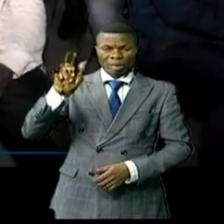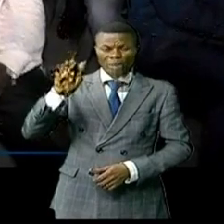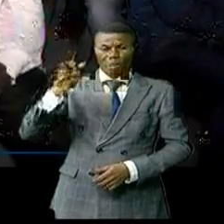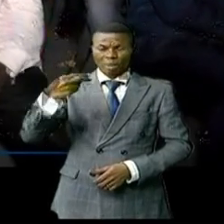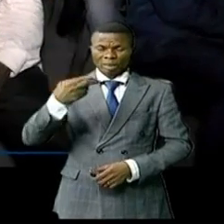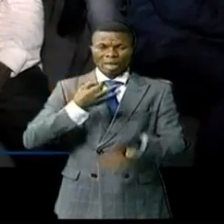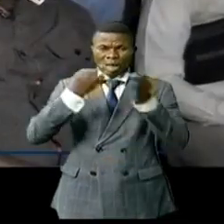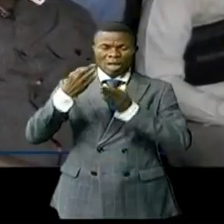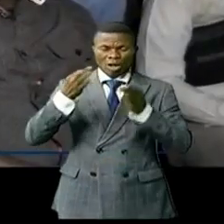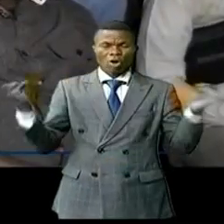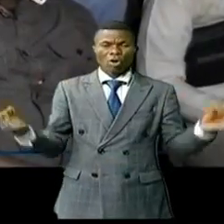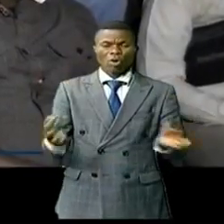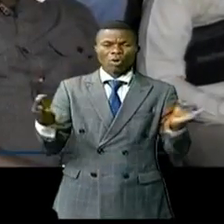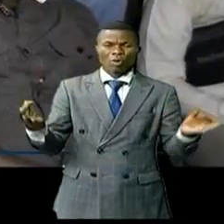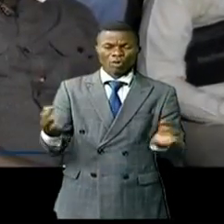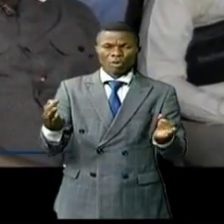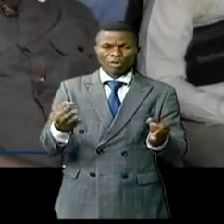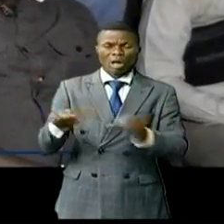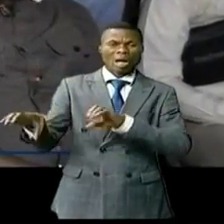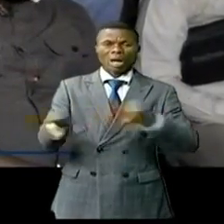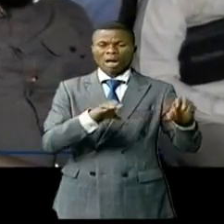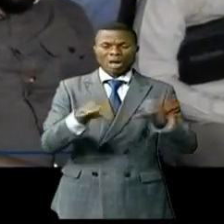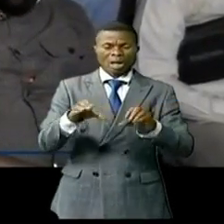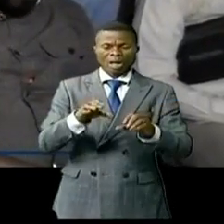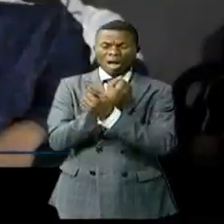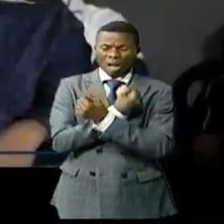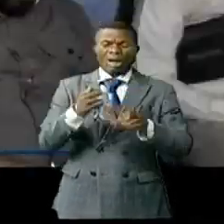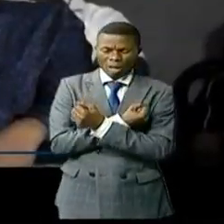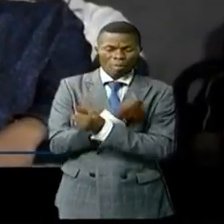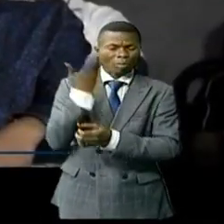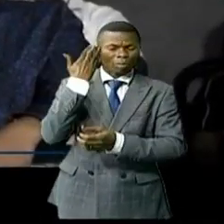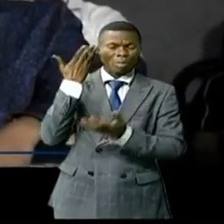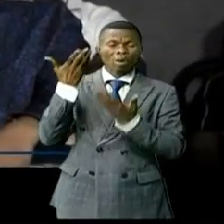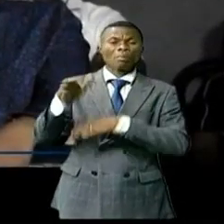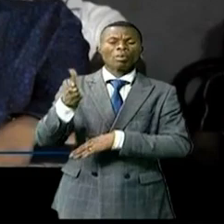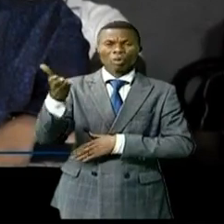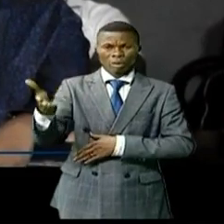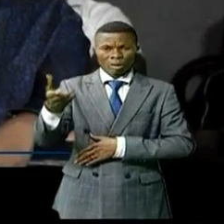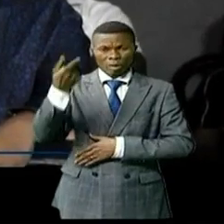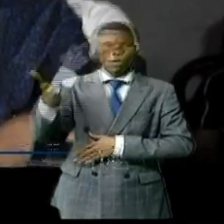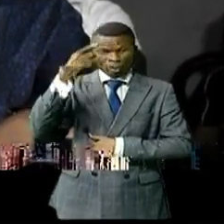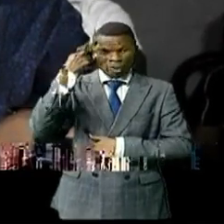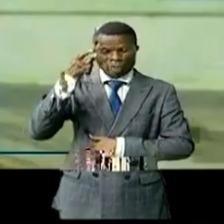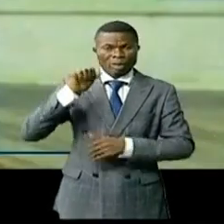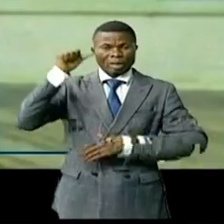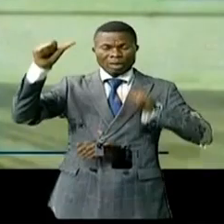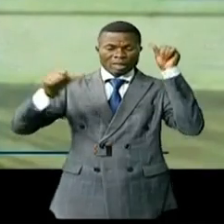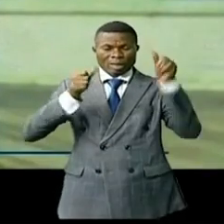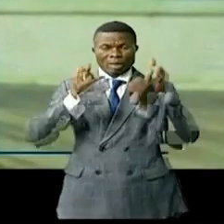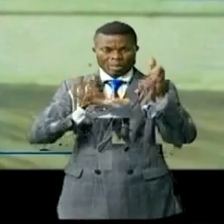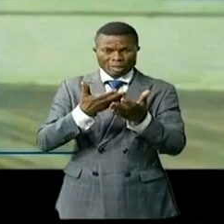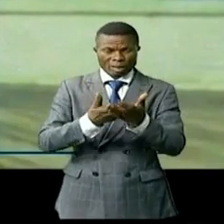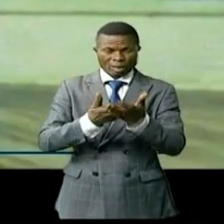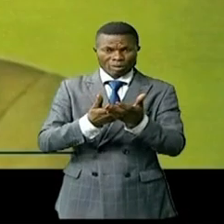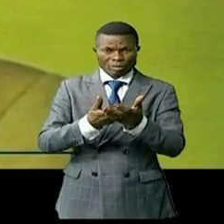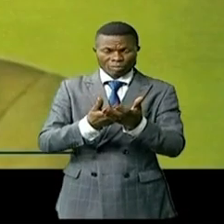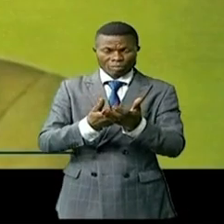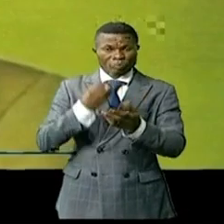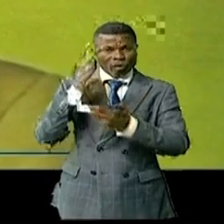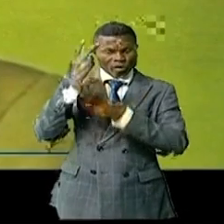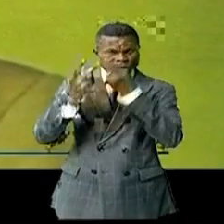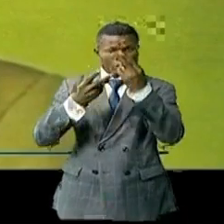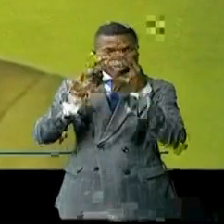quelques manifestations de la passion de l'illustre disparu pour les théâtres. Il a fait la ronde